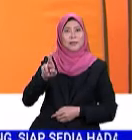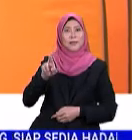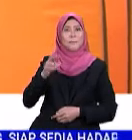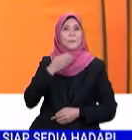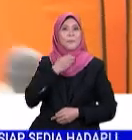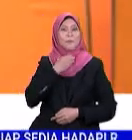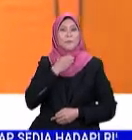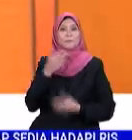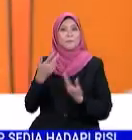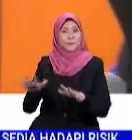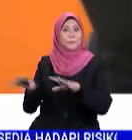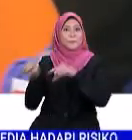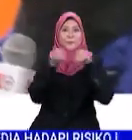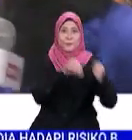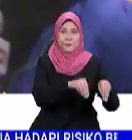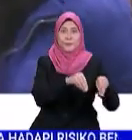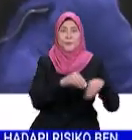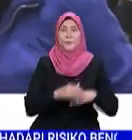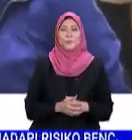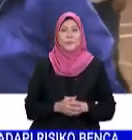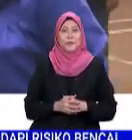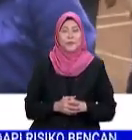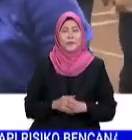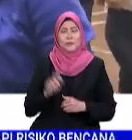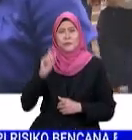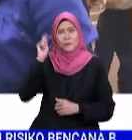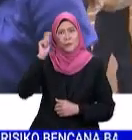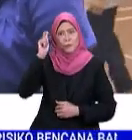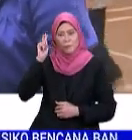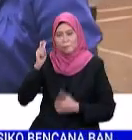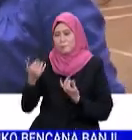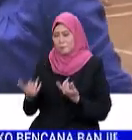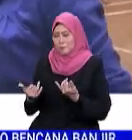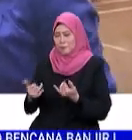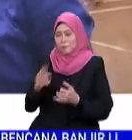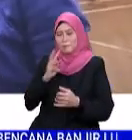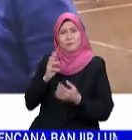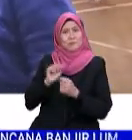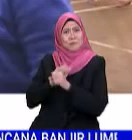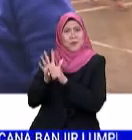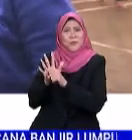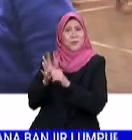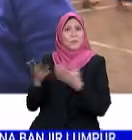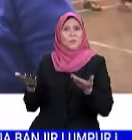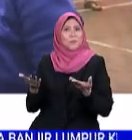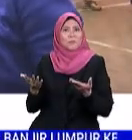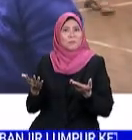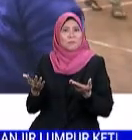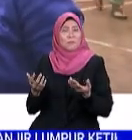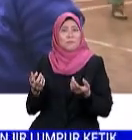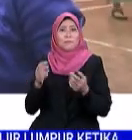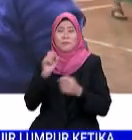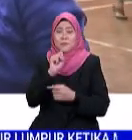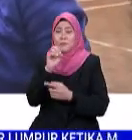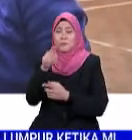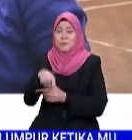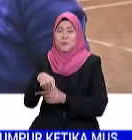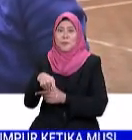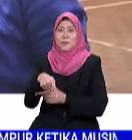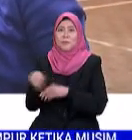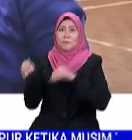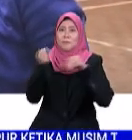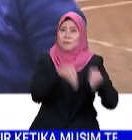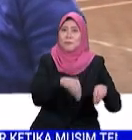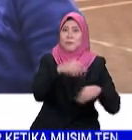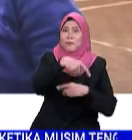dipindahkan. Tuan, memandangkan kita masih lagi berada dalam pandemik, dari segi SOP kemasukan mangsa